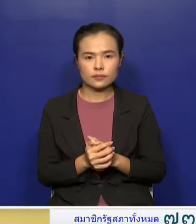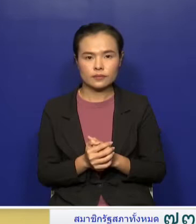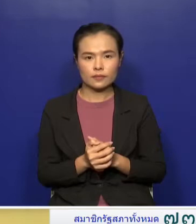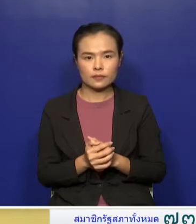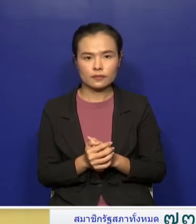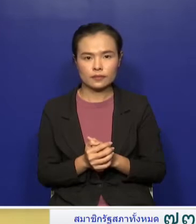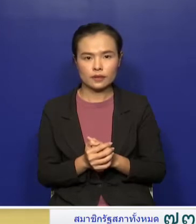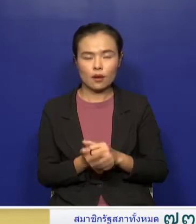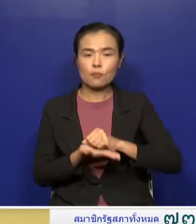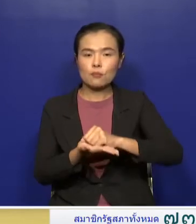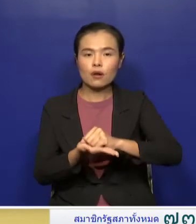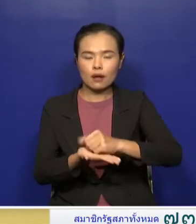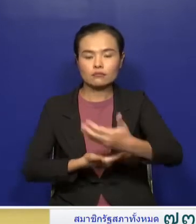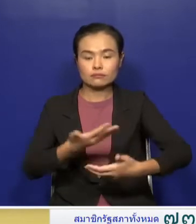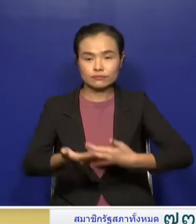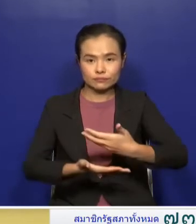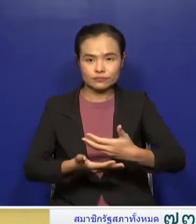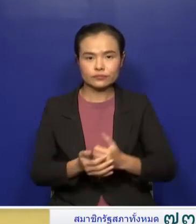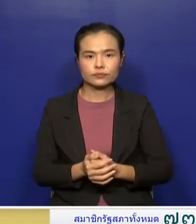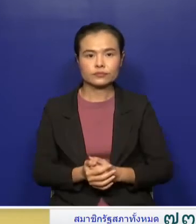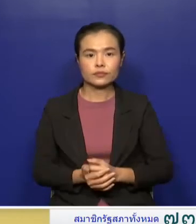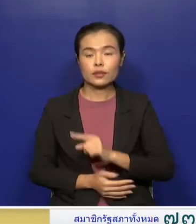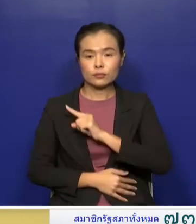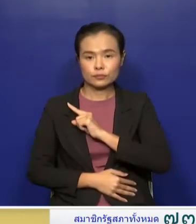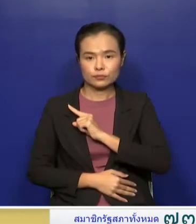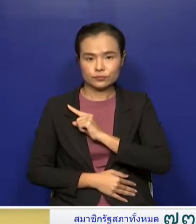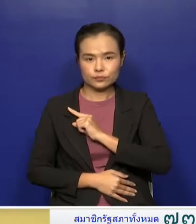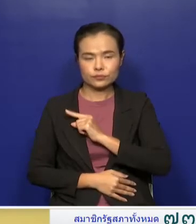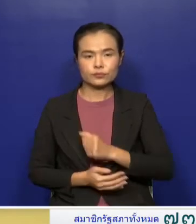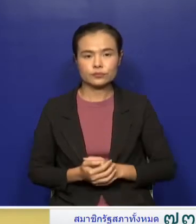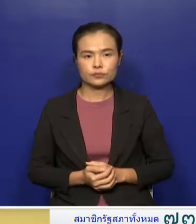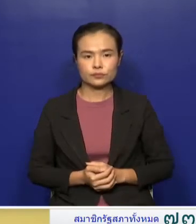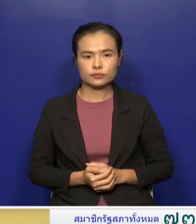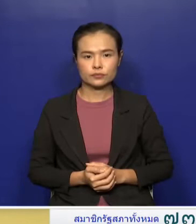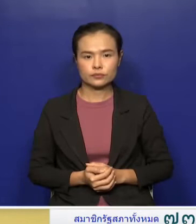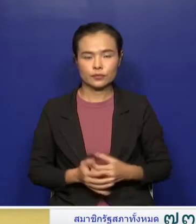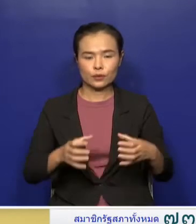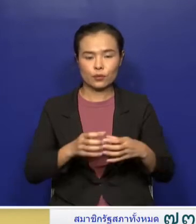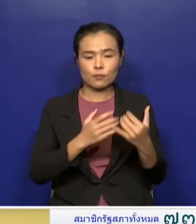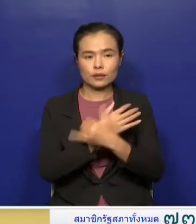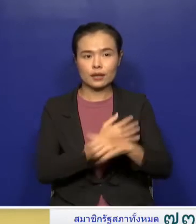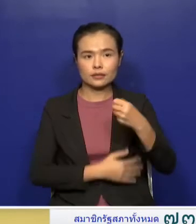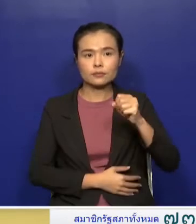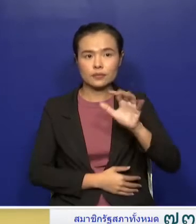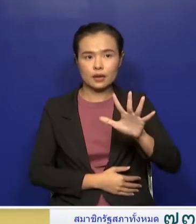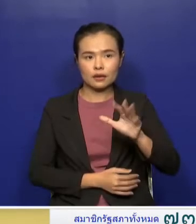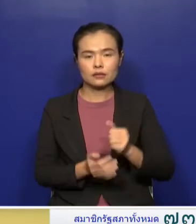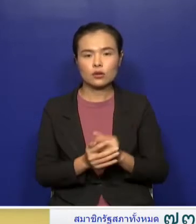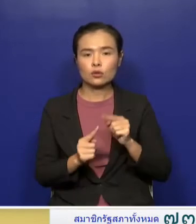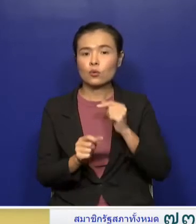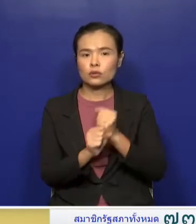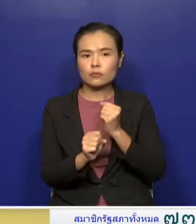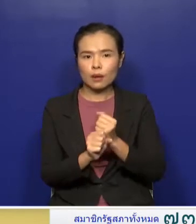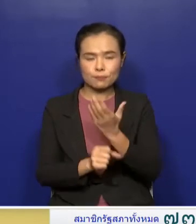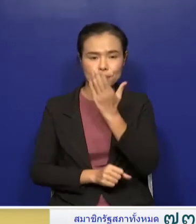ขายภาคบิการ นะครัเพา cuánt ผร gonnaิของเราในเรื่องของ อาเซ็ไปนาครัควงไม่ใช่งานเฉพาะหน้